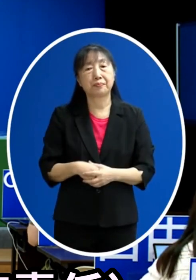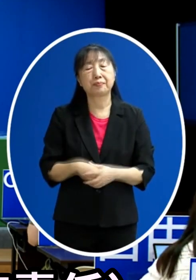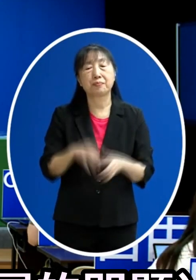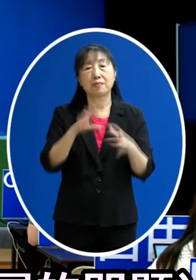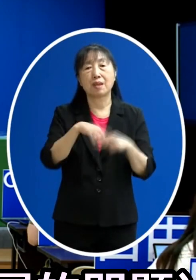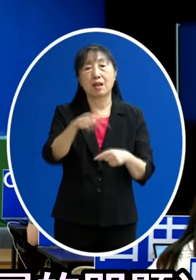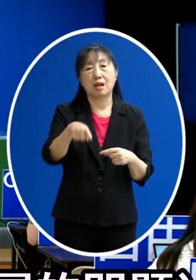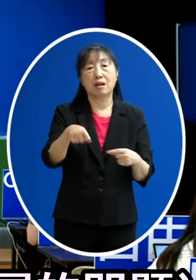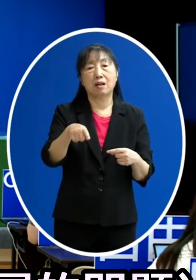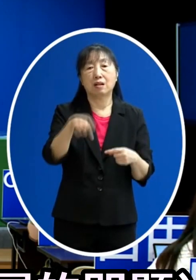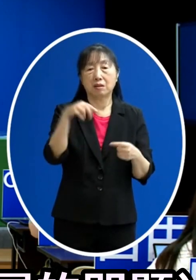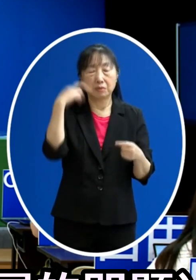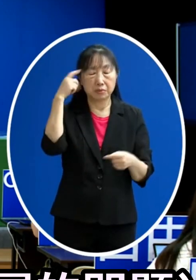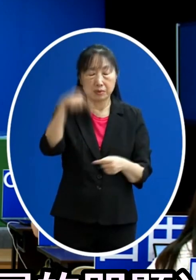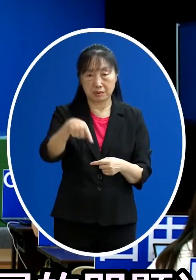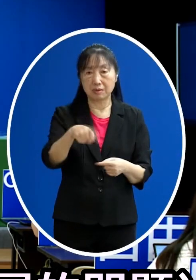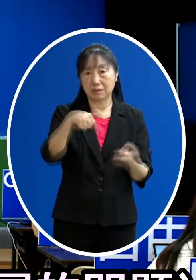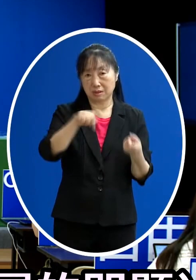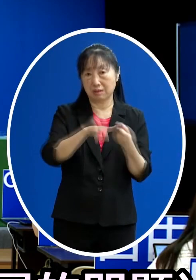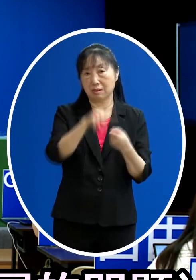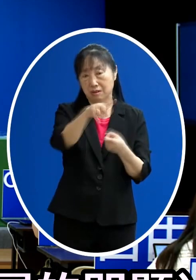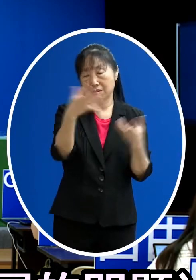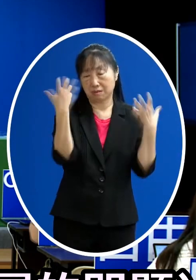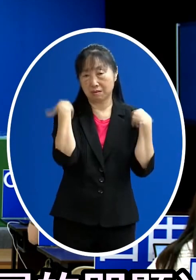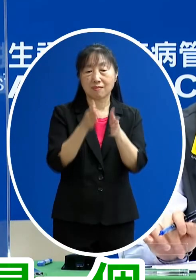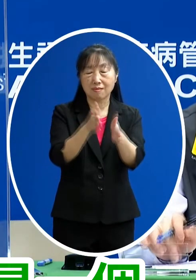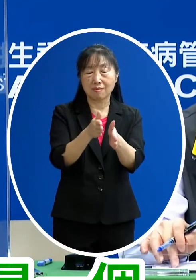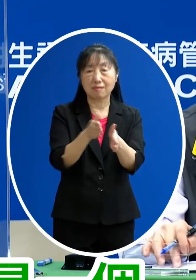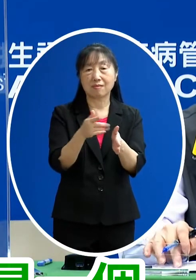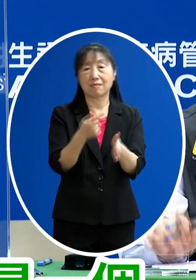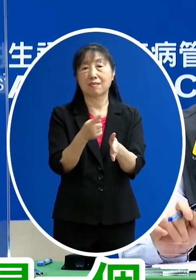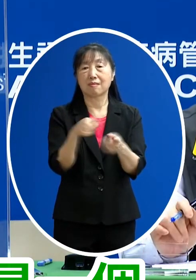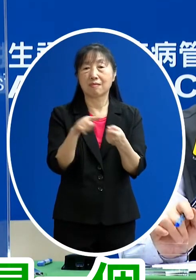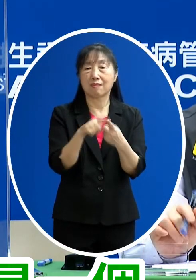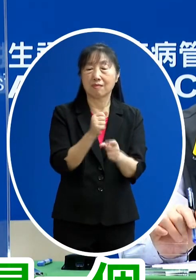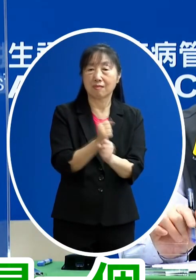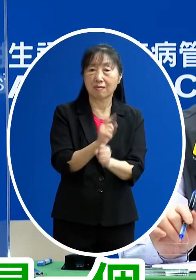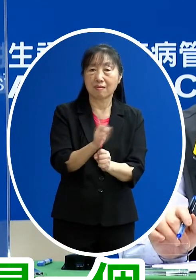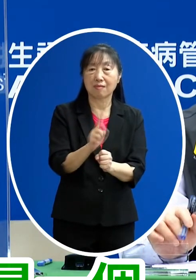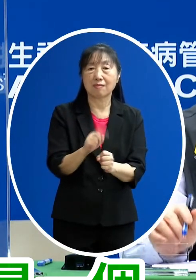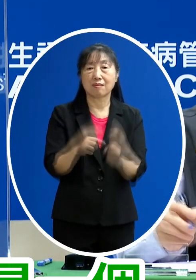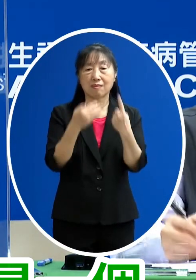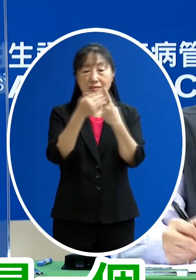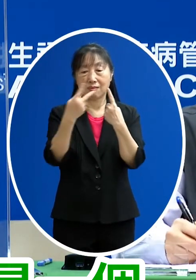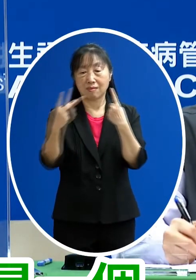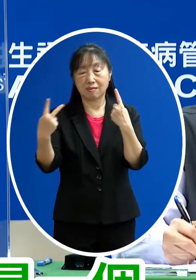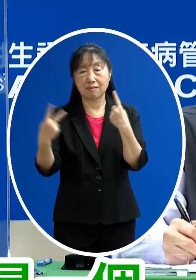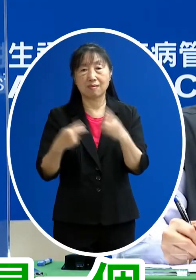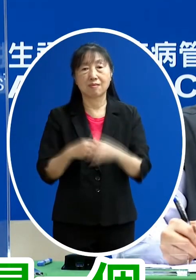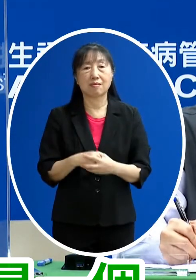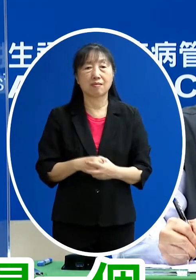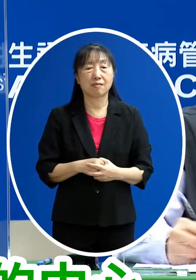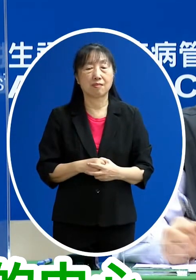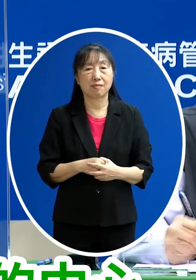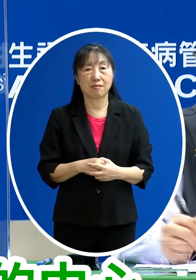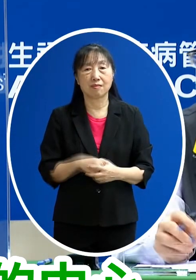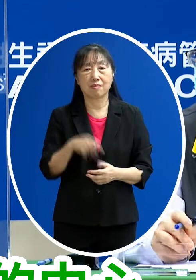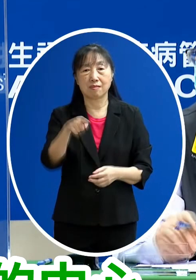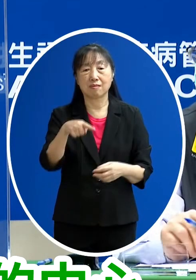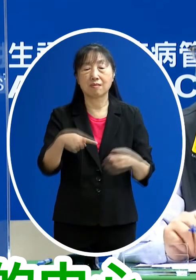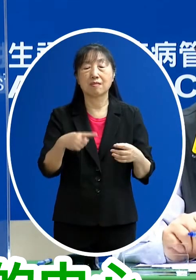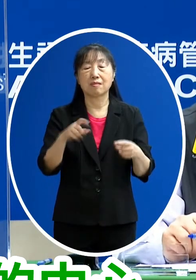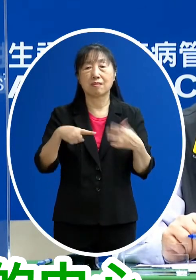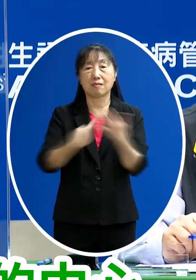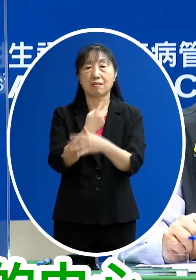有责任，想请教部长怎么看责任归属的问题。 第一个，这个1922它事实上就是一个疫情